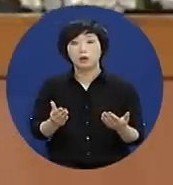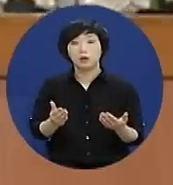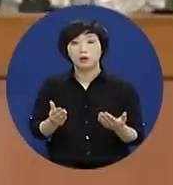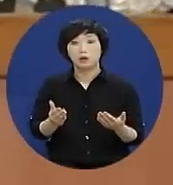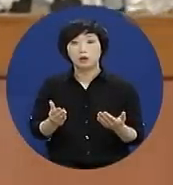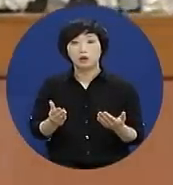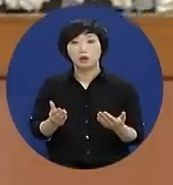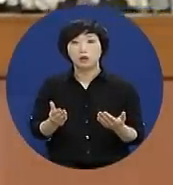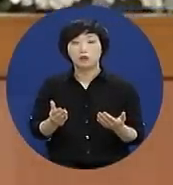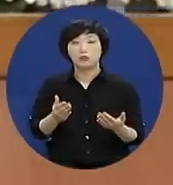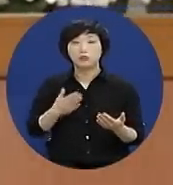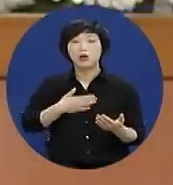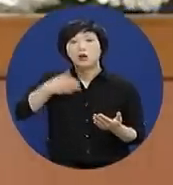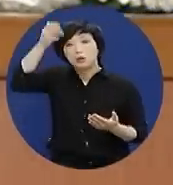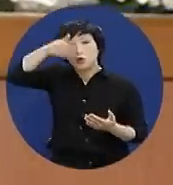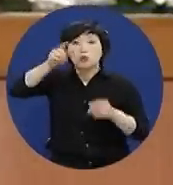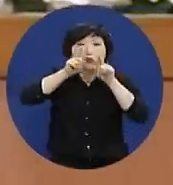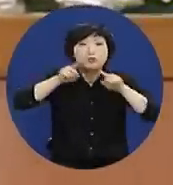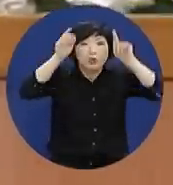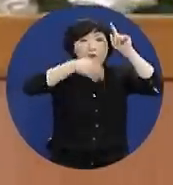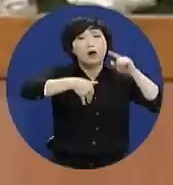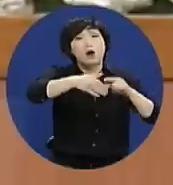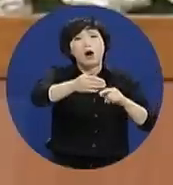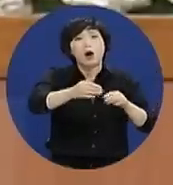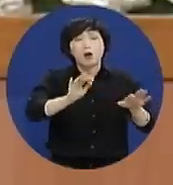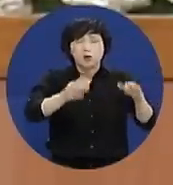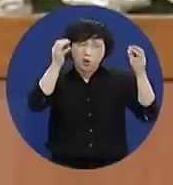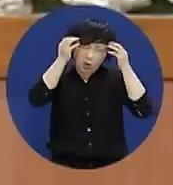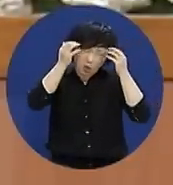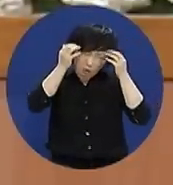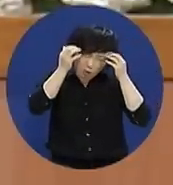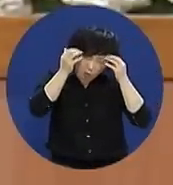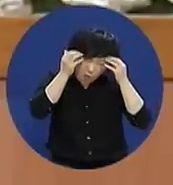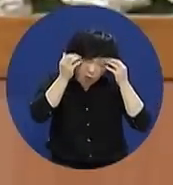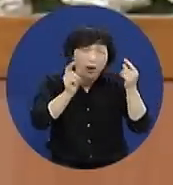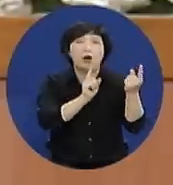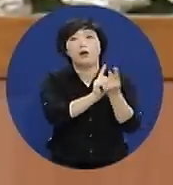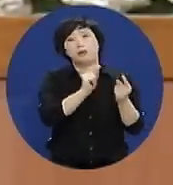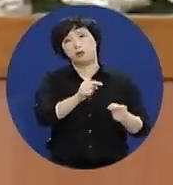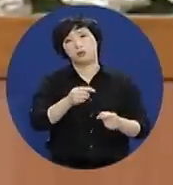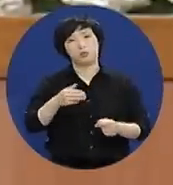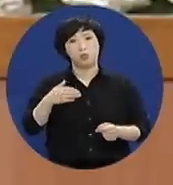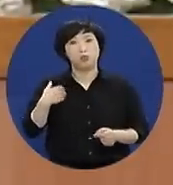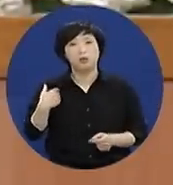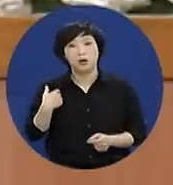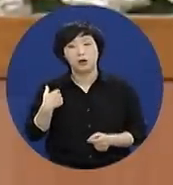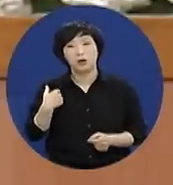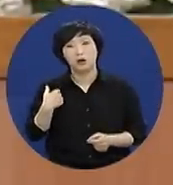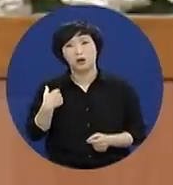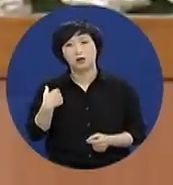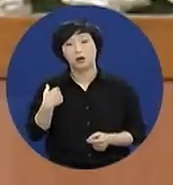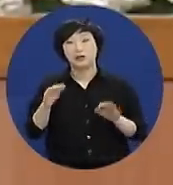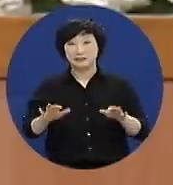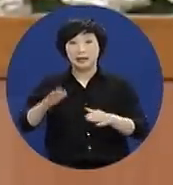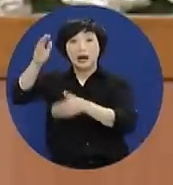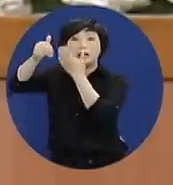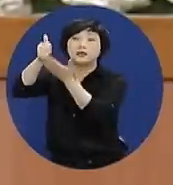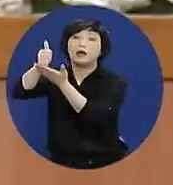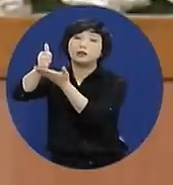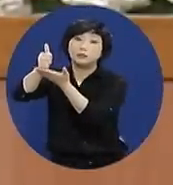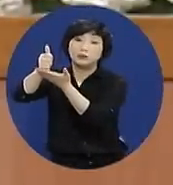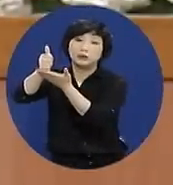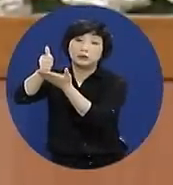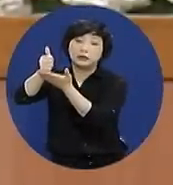瞬間自分の魂は地獄に行って苦しみを受けるべきだという事実を全く知りません